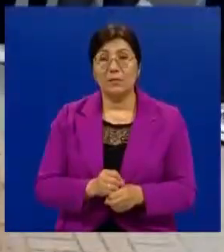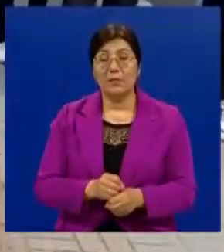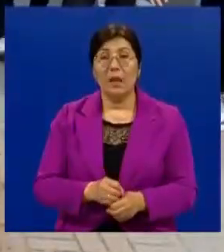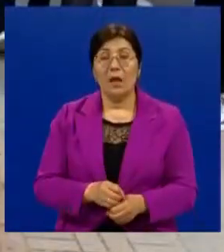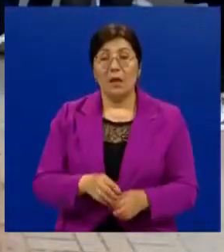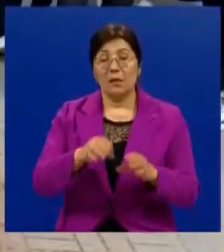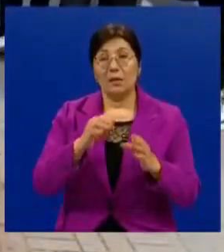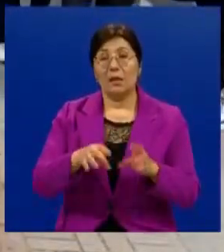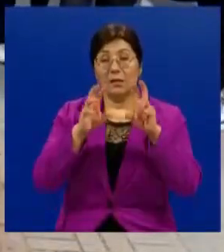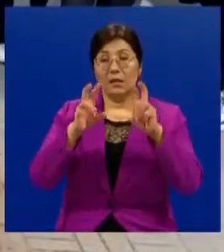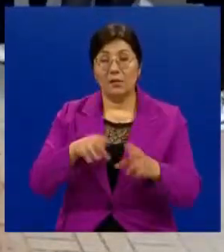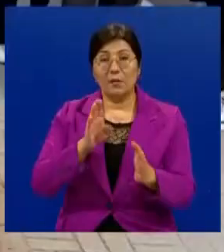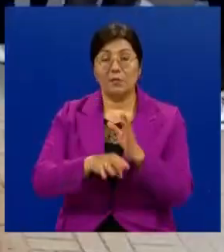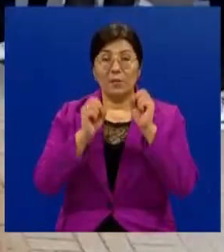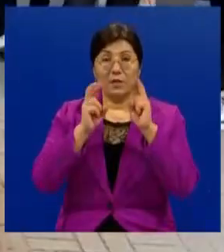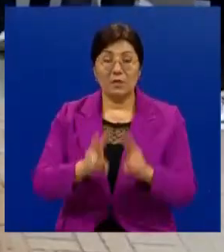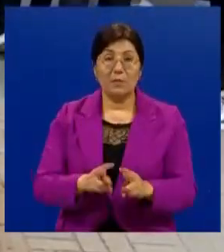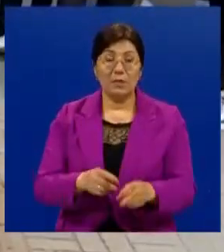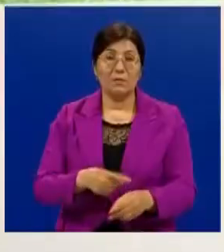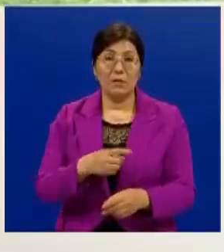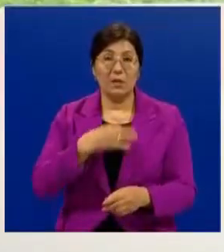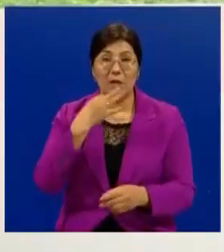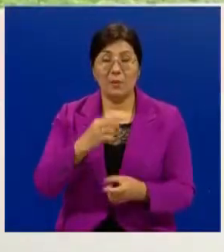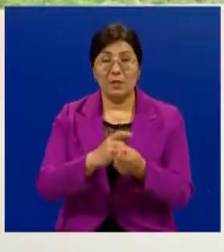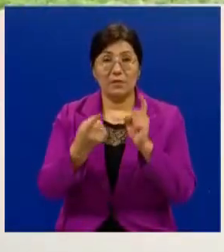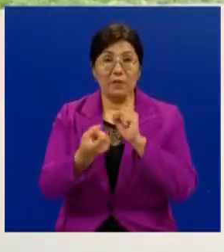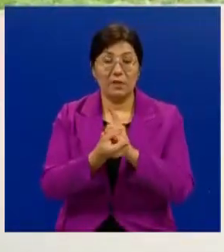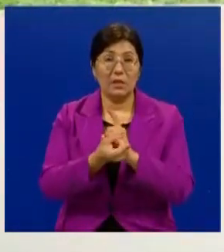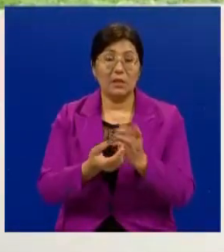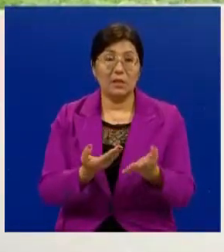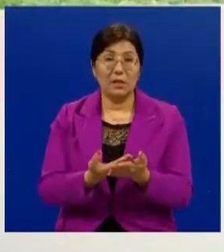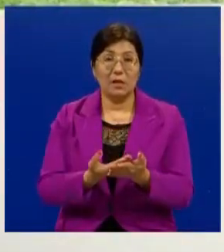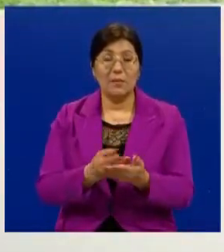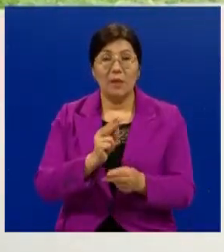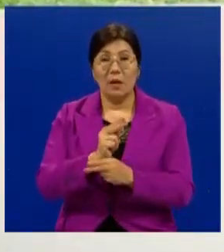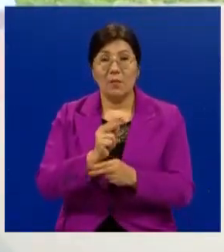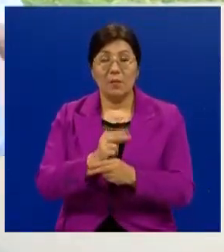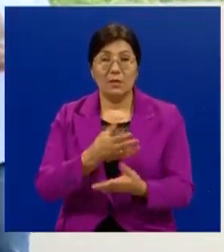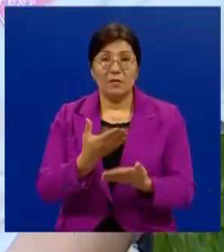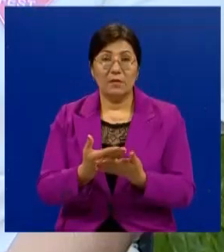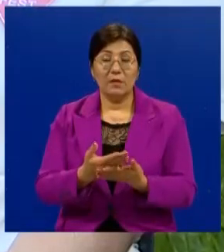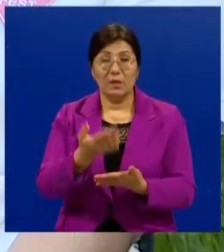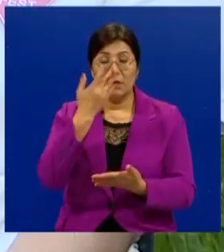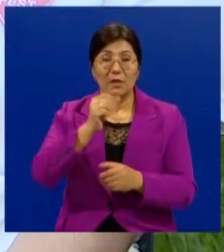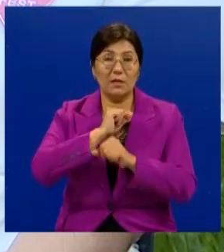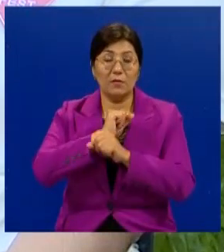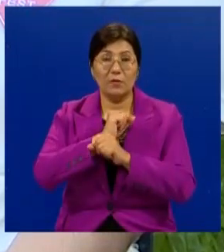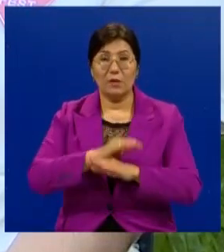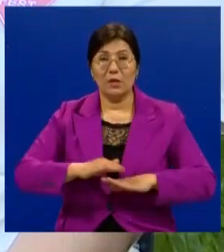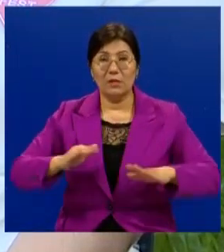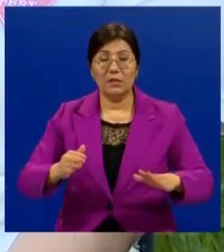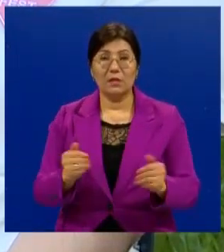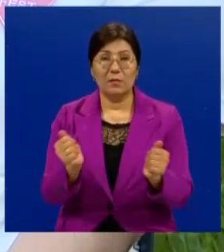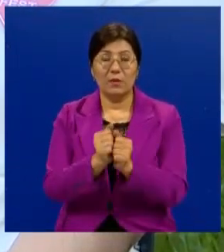для развития и отдыха детей. Обмен лучшими практиками эффективных методик и приемов организации летнего отдыха детей в пришкольных,